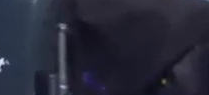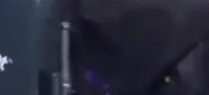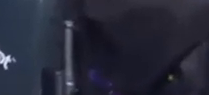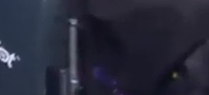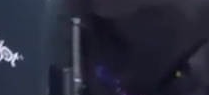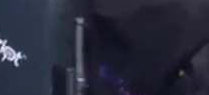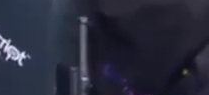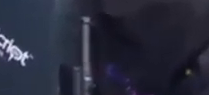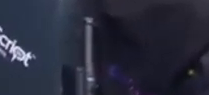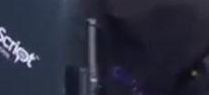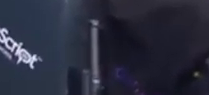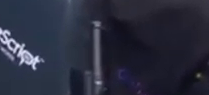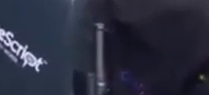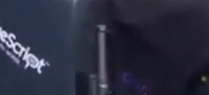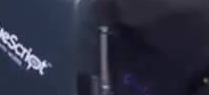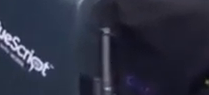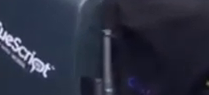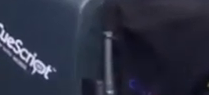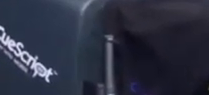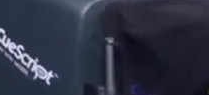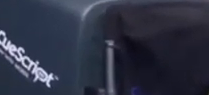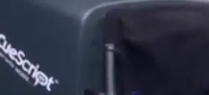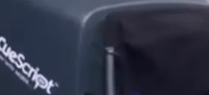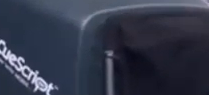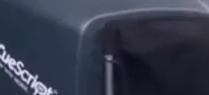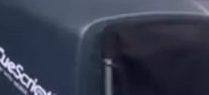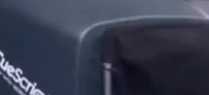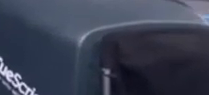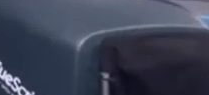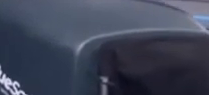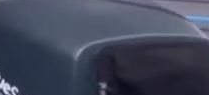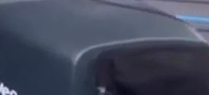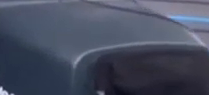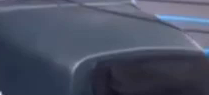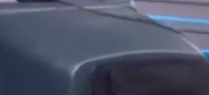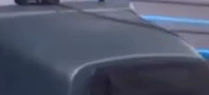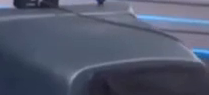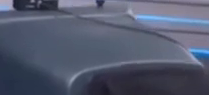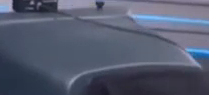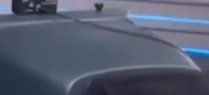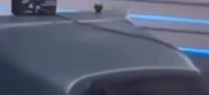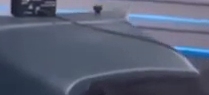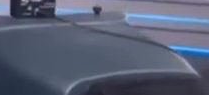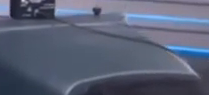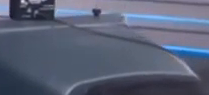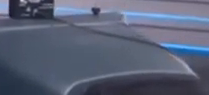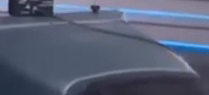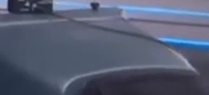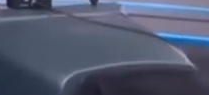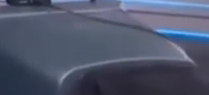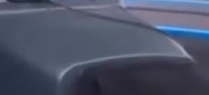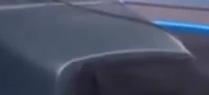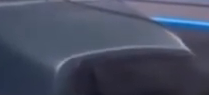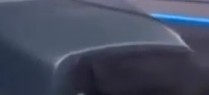kesihatan terdiri doktor pakar dan pembantu pegawai perubatan. Siti Nurul Husna Bukhari ada